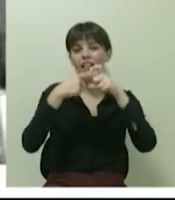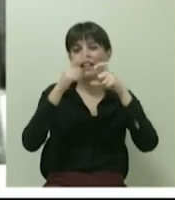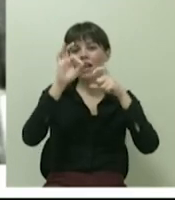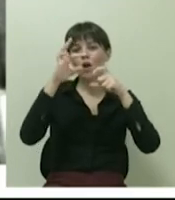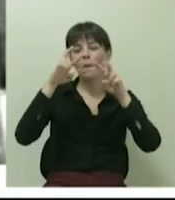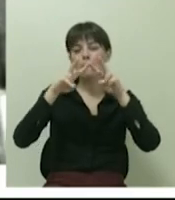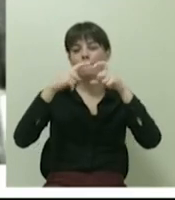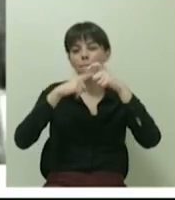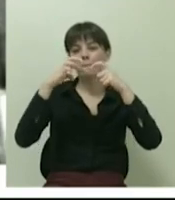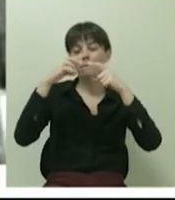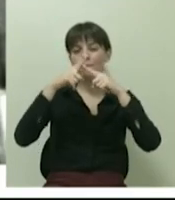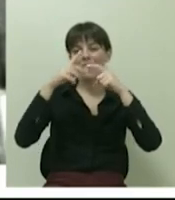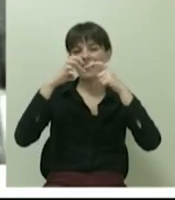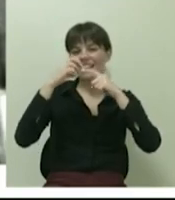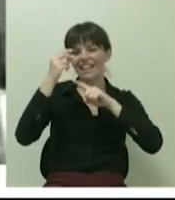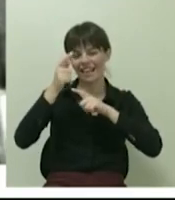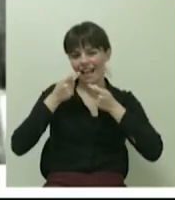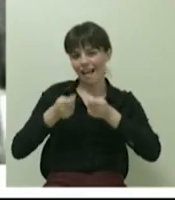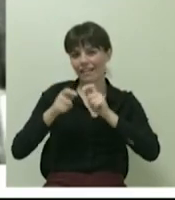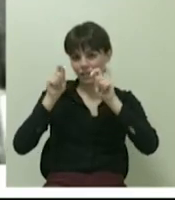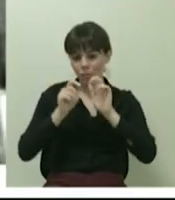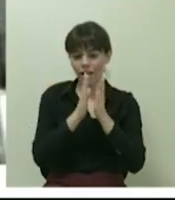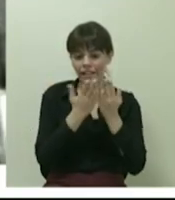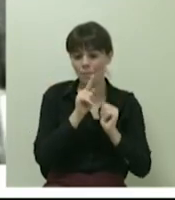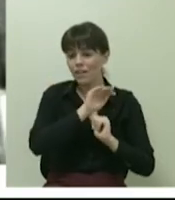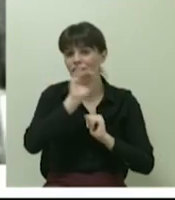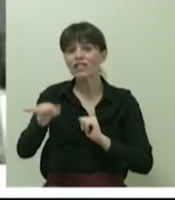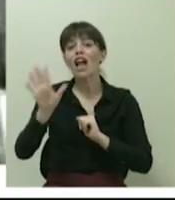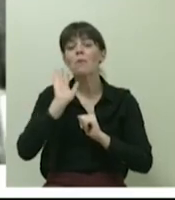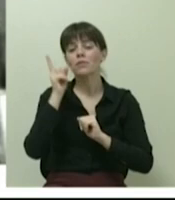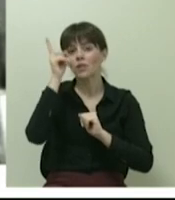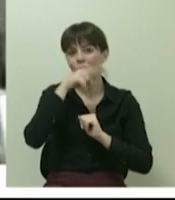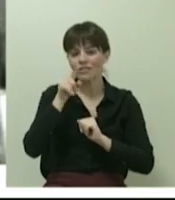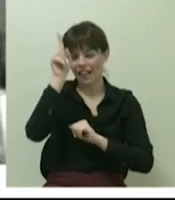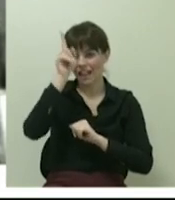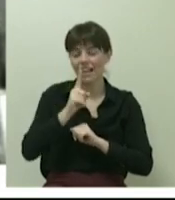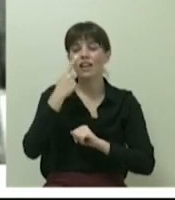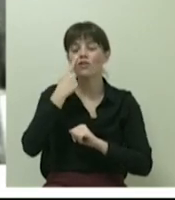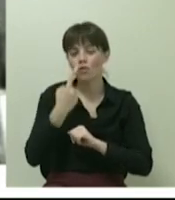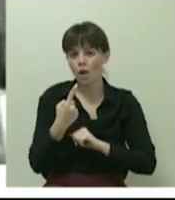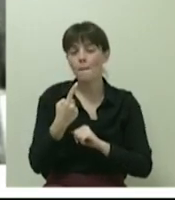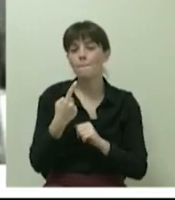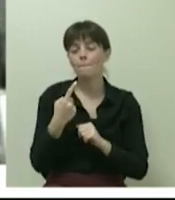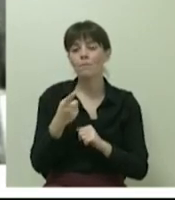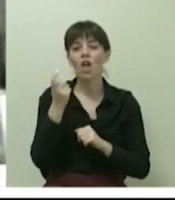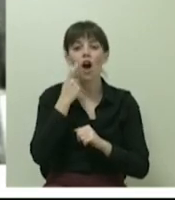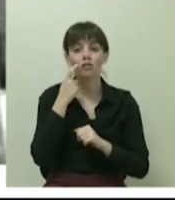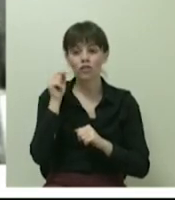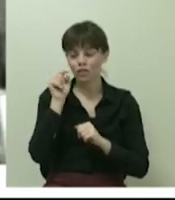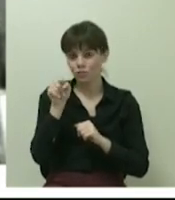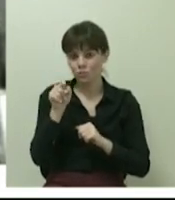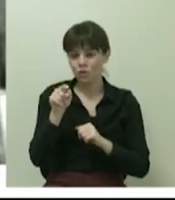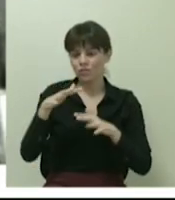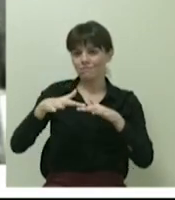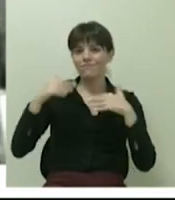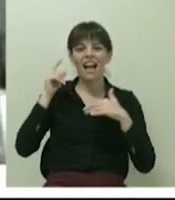Pisagor teoremini ispatlıyor. Üstelik o kitaplar daha oraya gelmemiş. O yüzden önce işte Atatürk'e bu